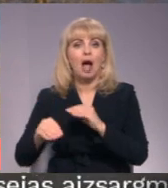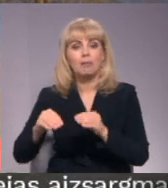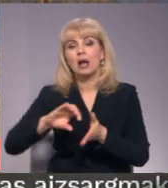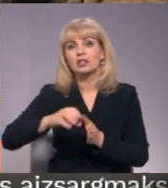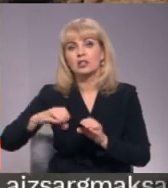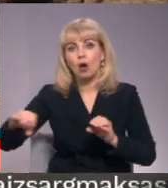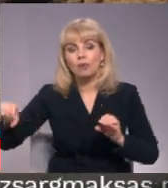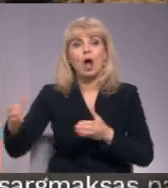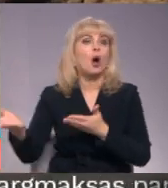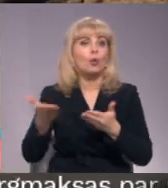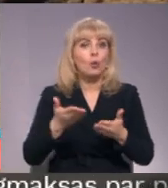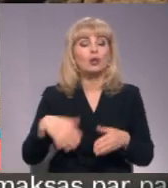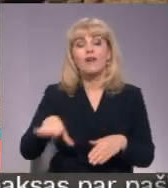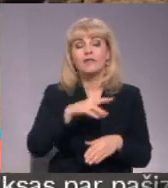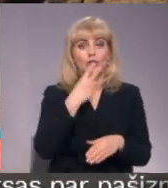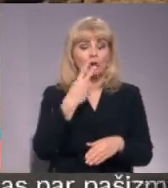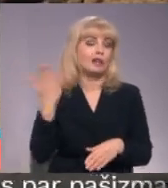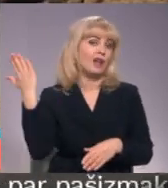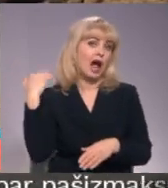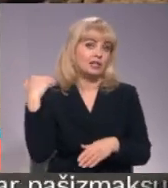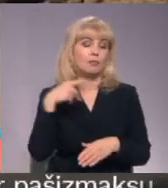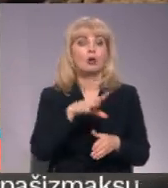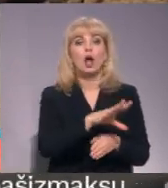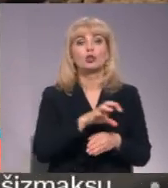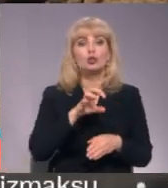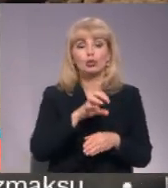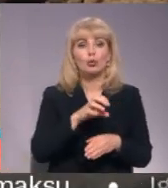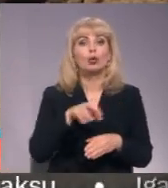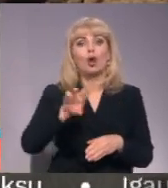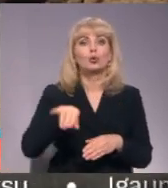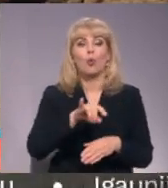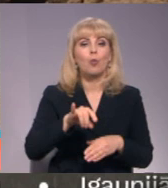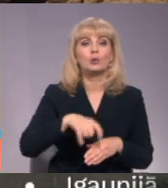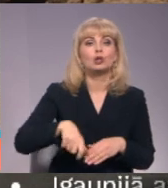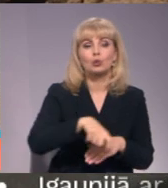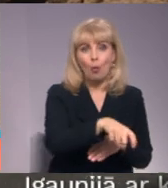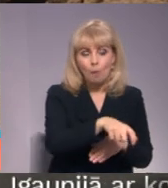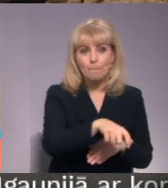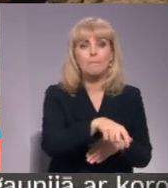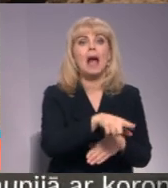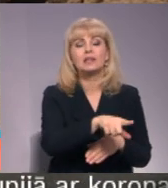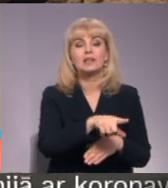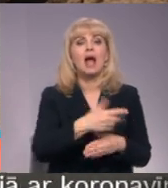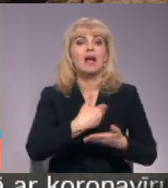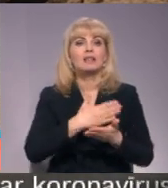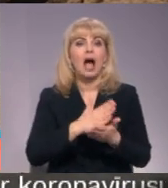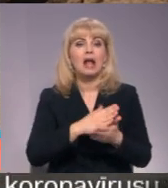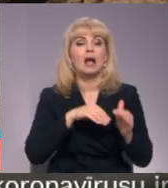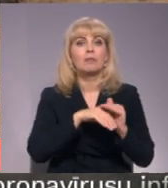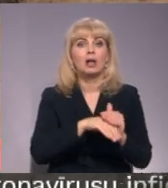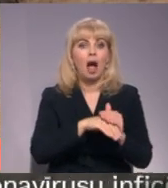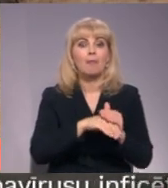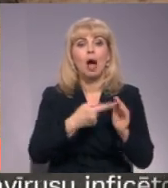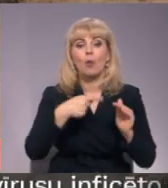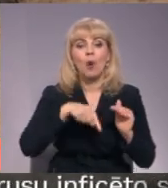tas kuģis atkal. Viss, ko jūs redzat man aiz muguras, ir izsūknēts no Dubnas upes gultnes, un tā ir tikai neliela daļa, ko glabā šīs upes